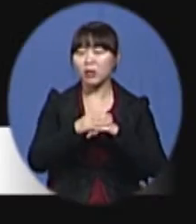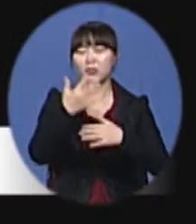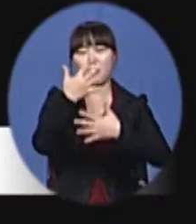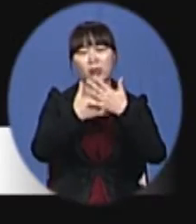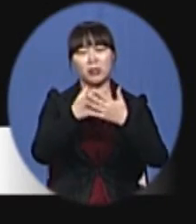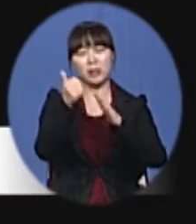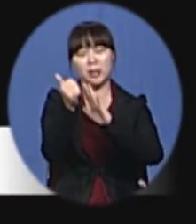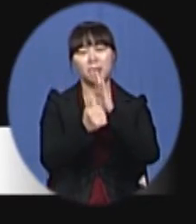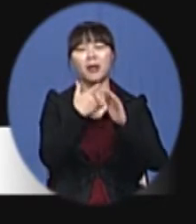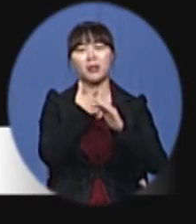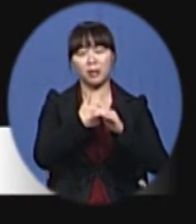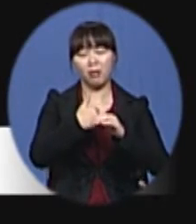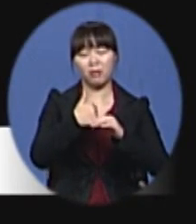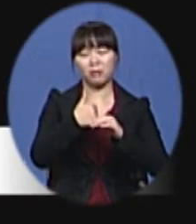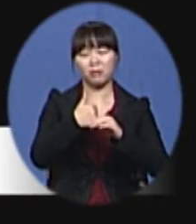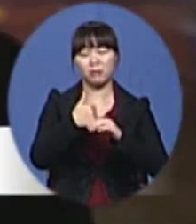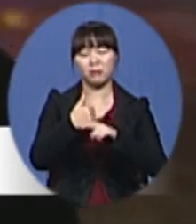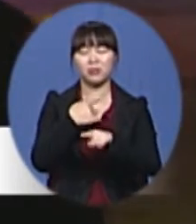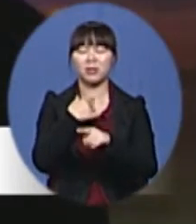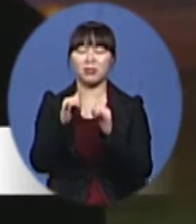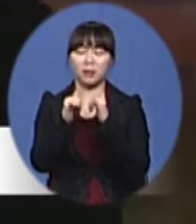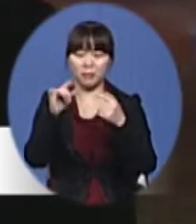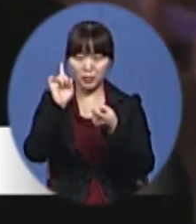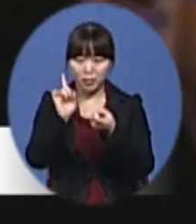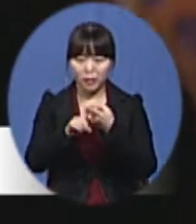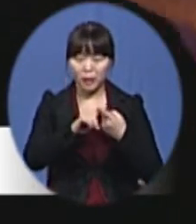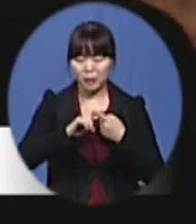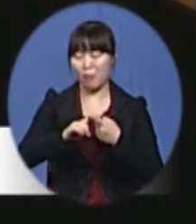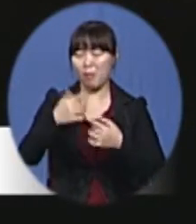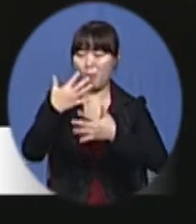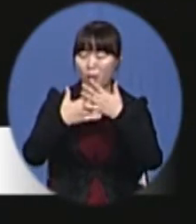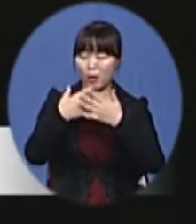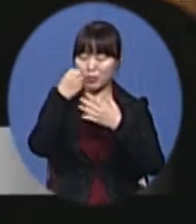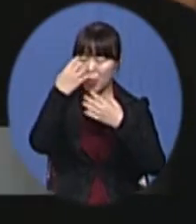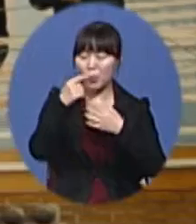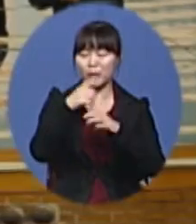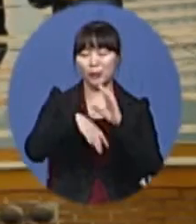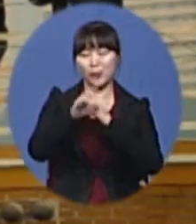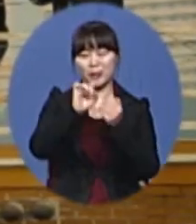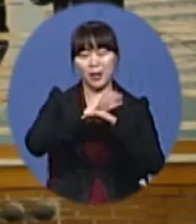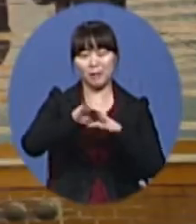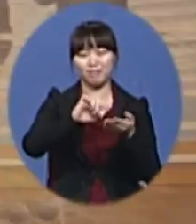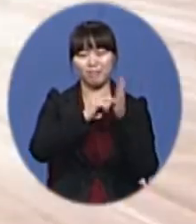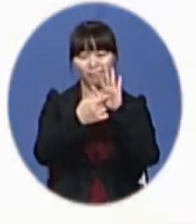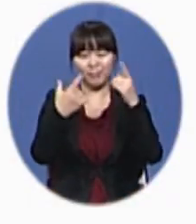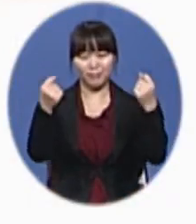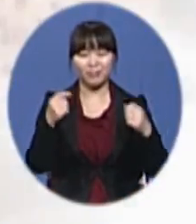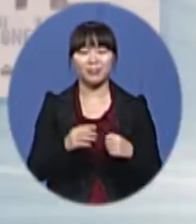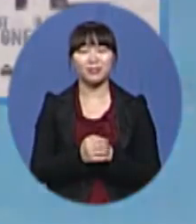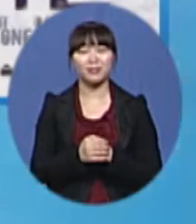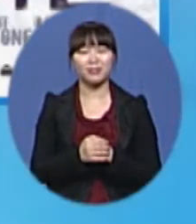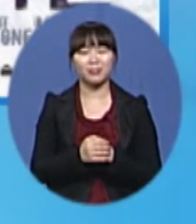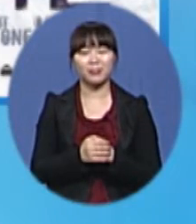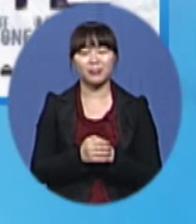영화에서 실패한 연출자로 등장하여 영화의 신선함을 더해주고 있습니다.